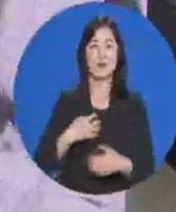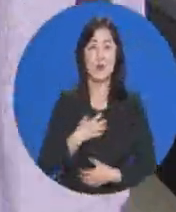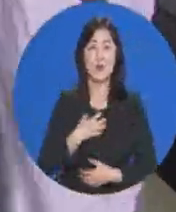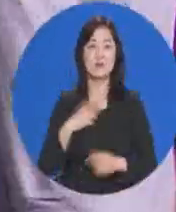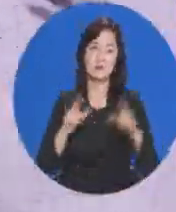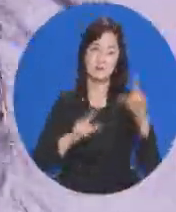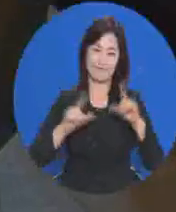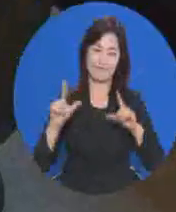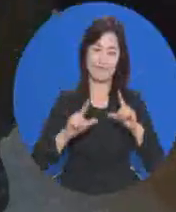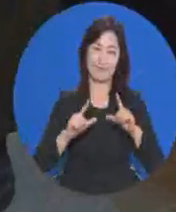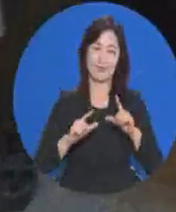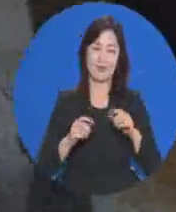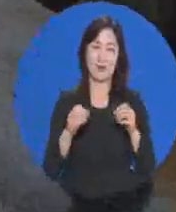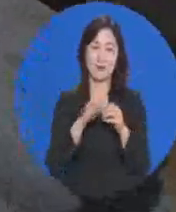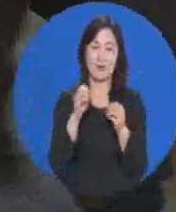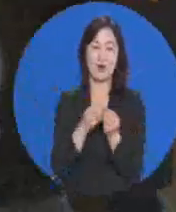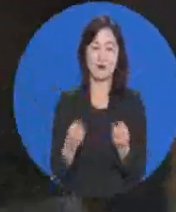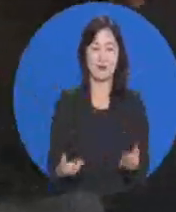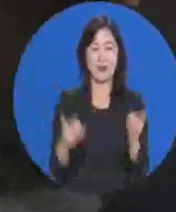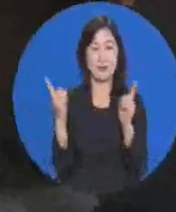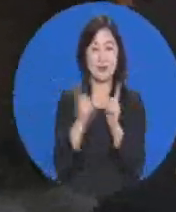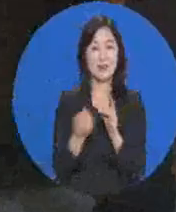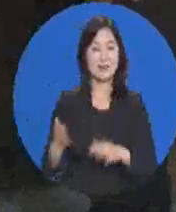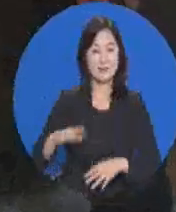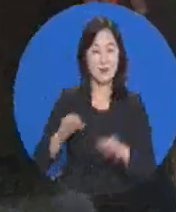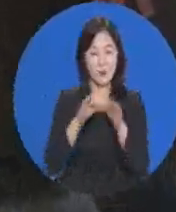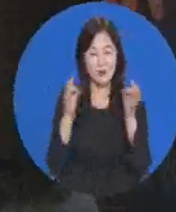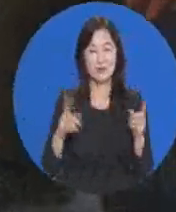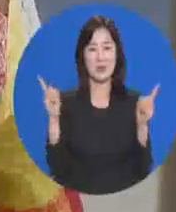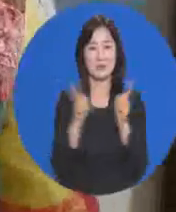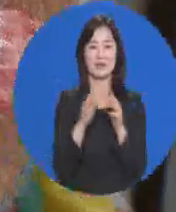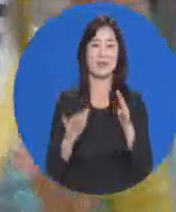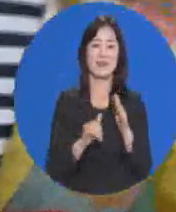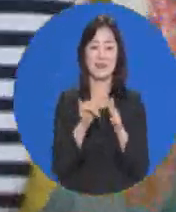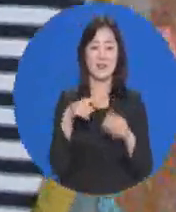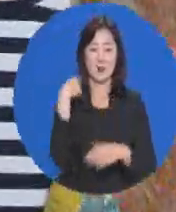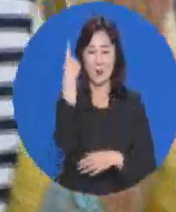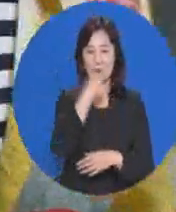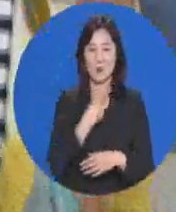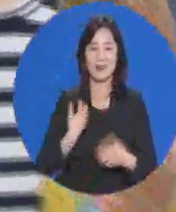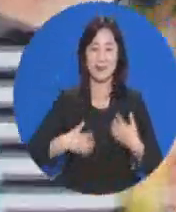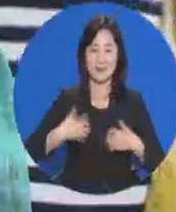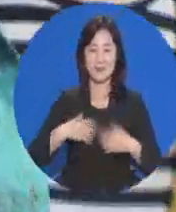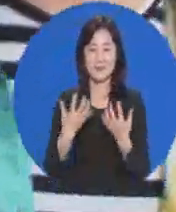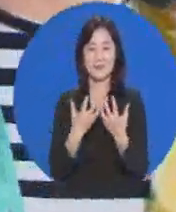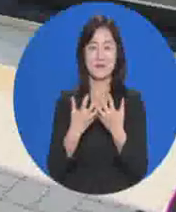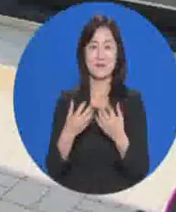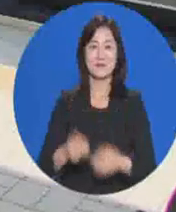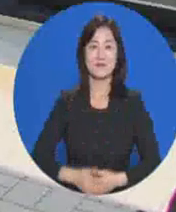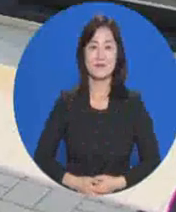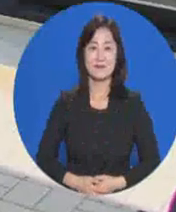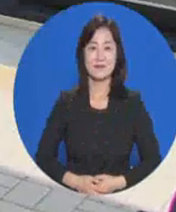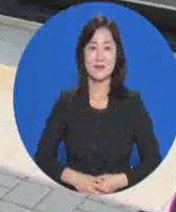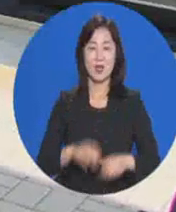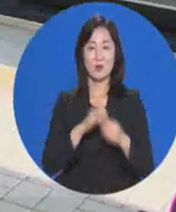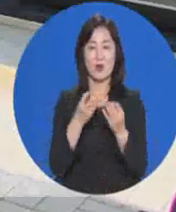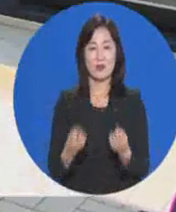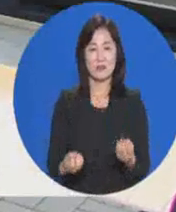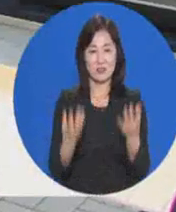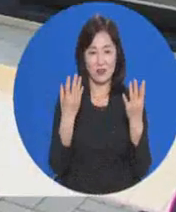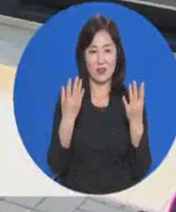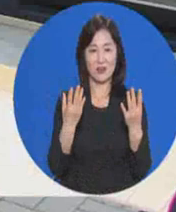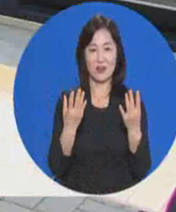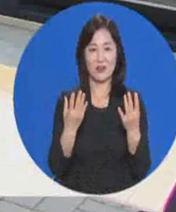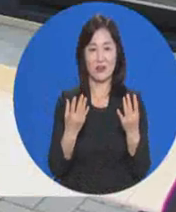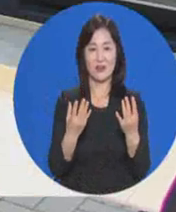속에 찾아온 명절이지만 몇 달 만에 만난 가족들의 얼굴엔 기쁨과 반가움이 가득합니다. 명절이라 부모님을